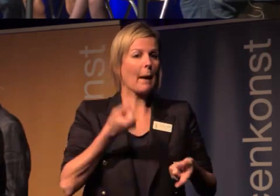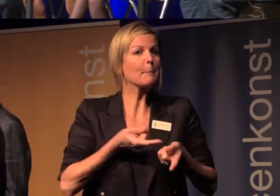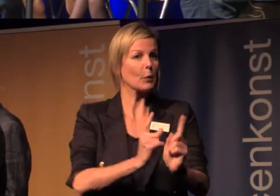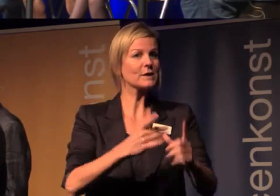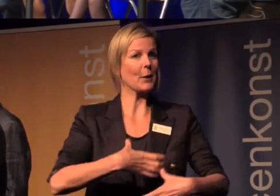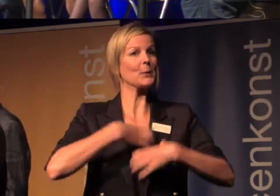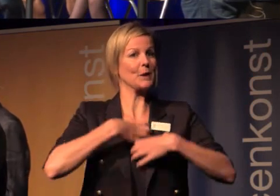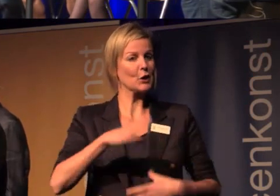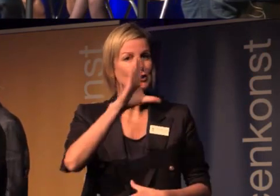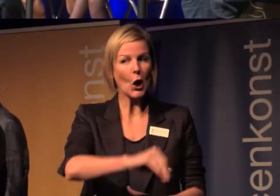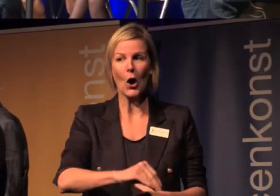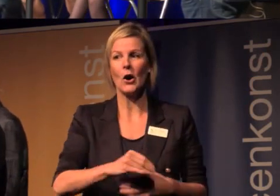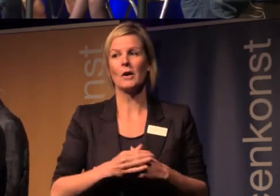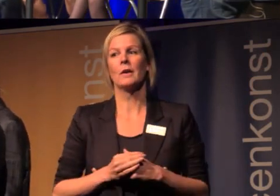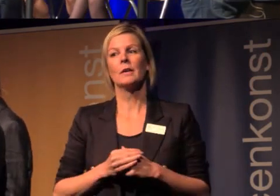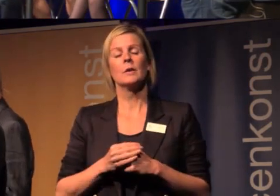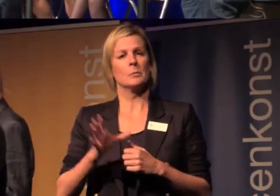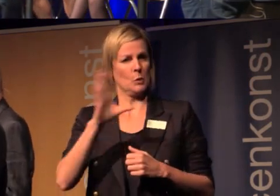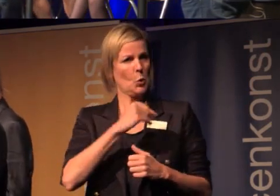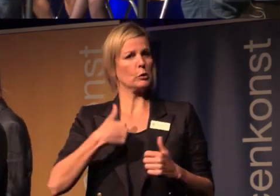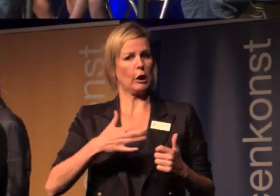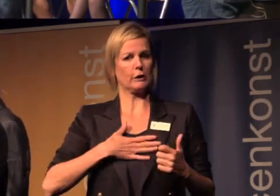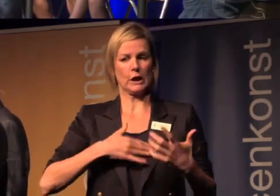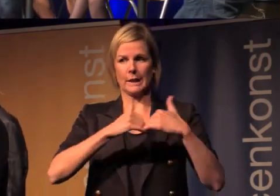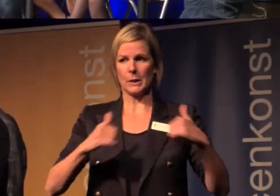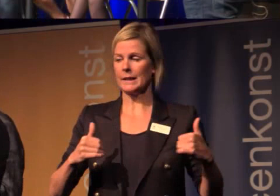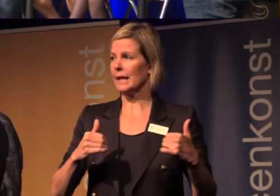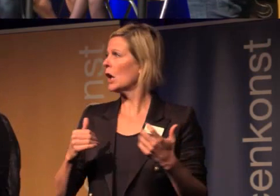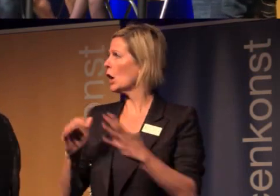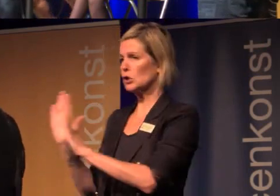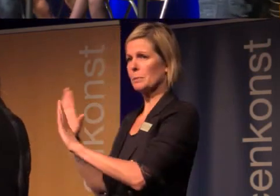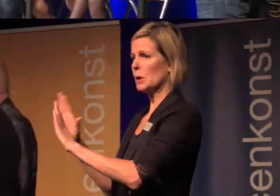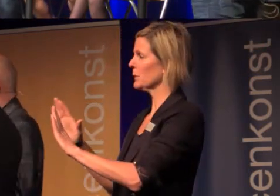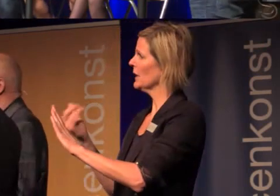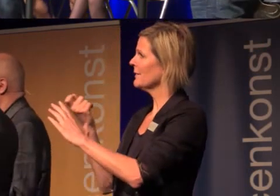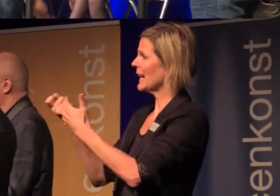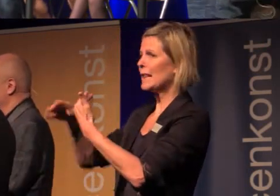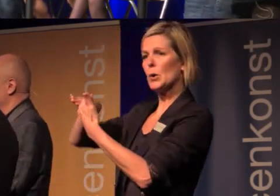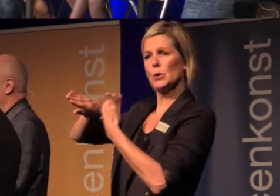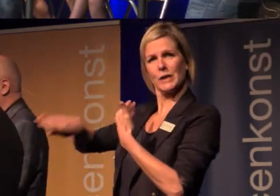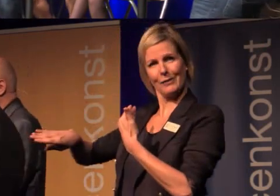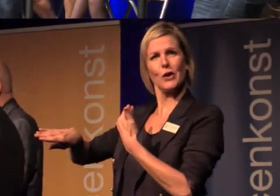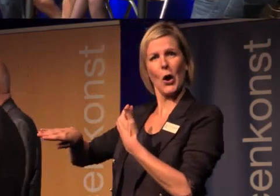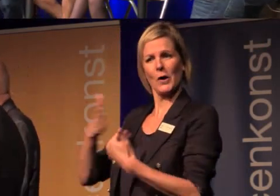är väl ungefär där som skiljer, en av många skiljelinjer förvisso. Men det gör väl ändå Lars Vilks. Det där var ett undantag i våra